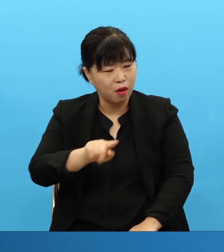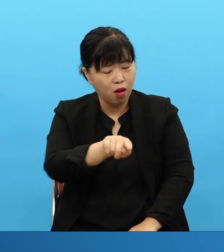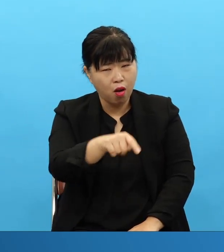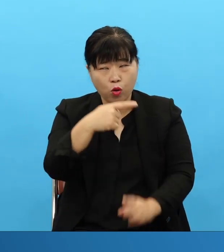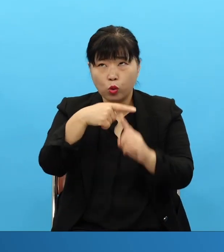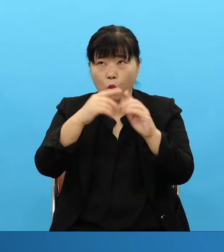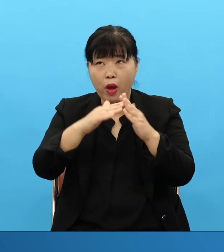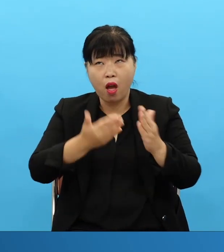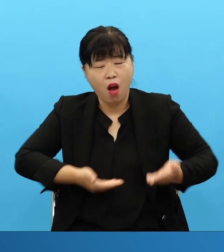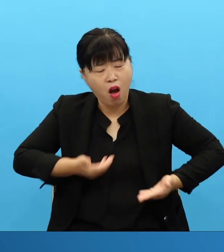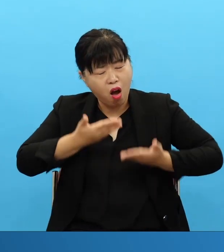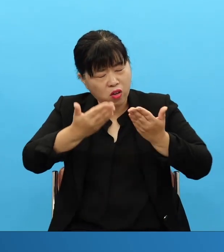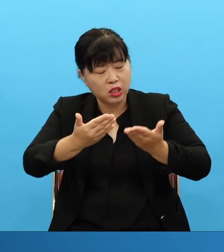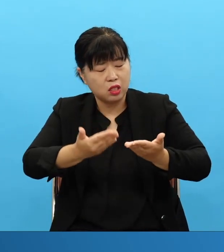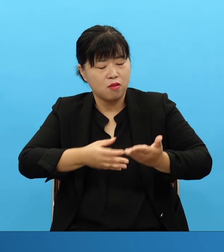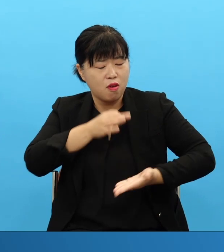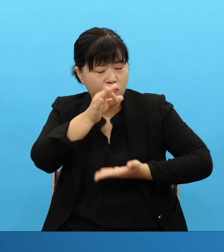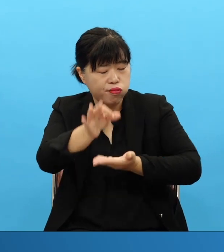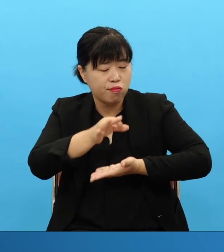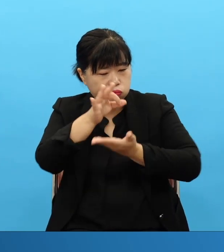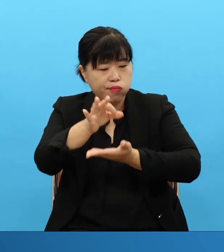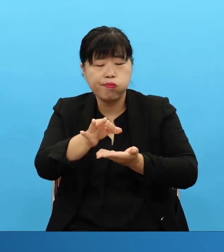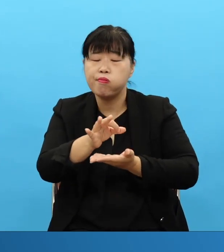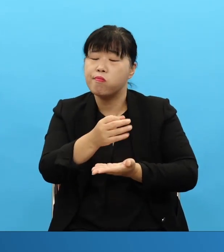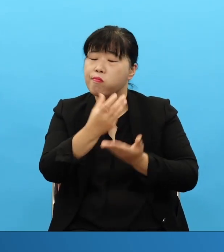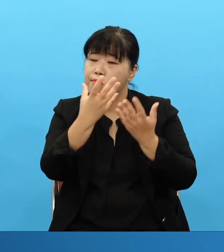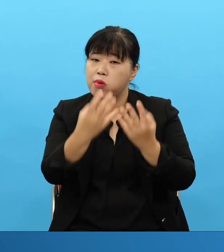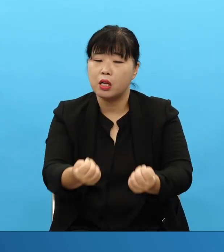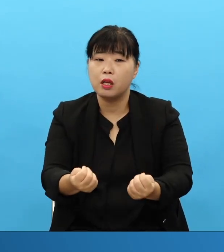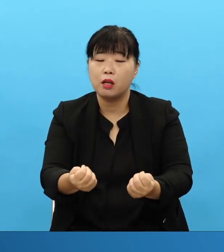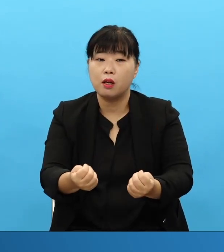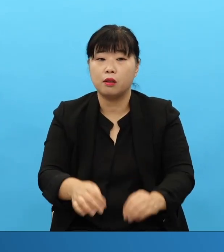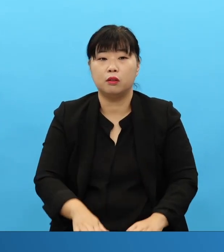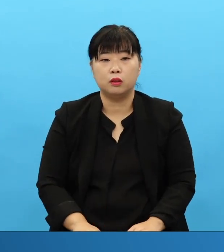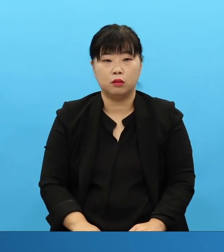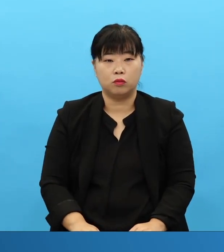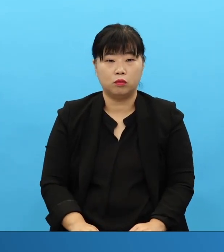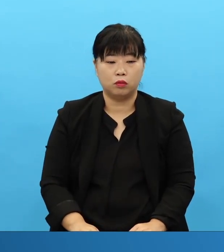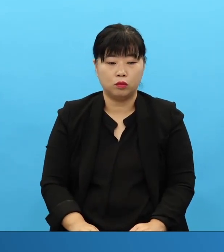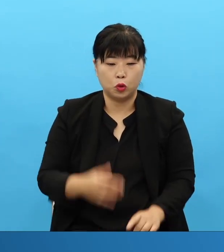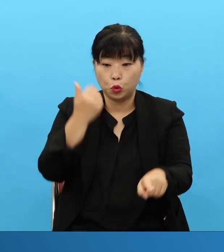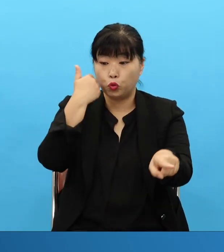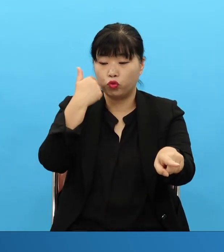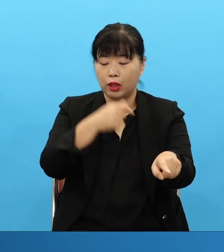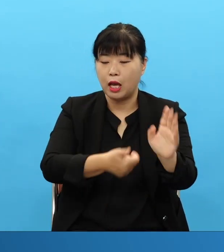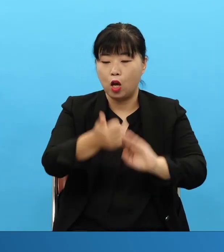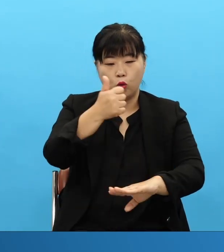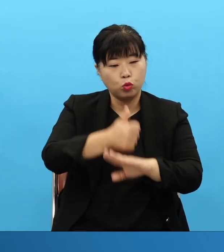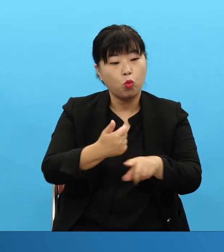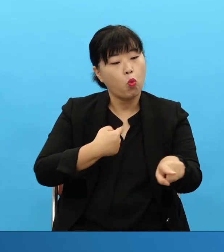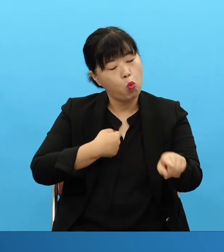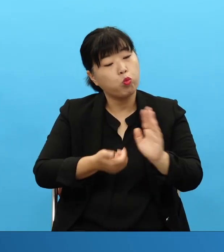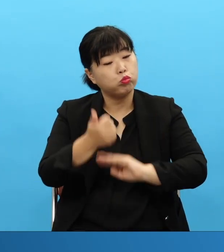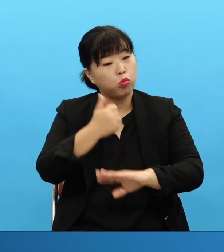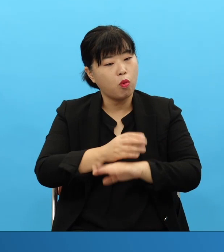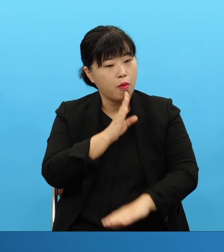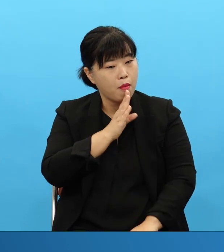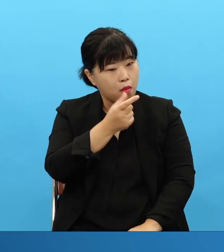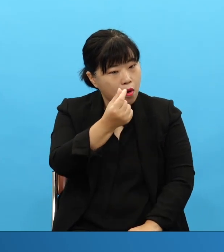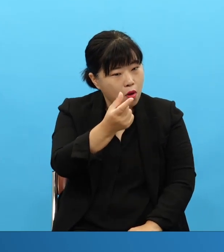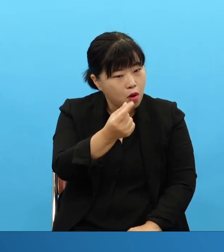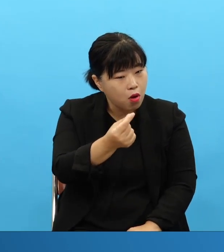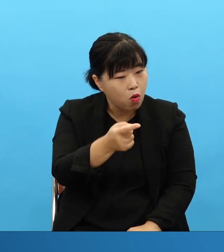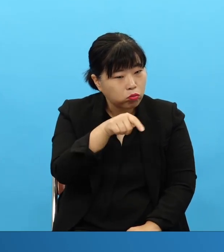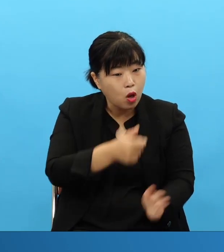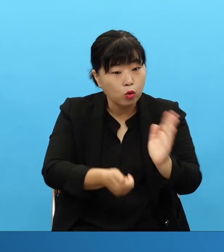the world come together with their strength and they help the church 저 and the 사람은 mission. 좀 성공을 했다 싶은 사람들은 전혀 안 해요. But the people that you think have succeeded, they don't do that